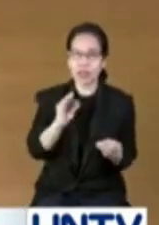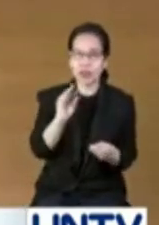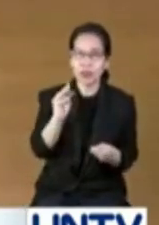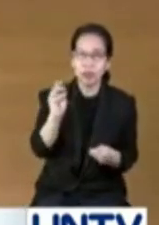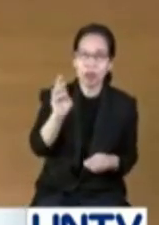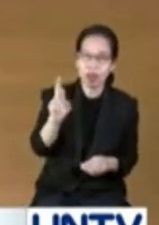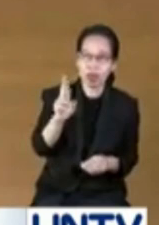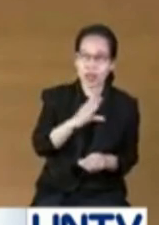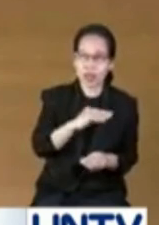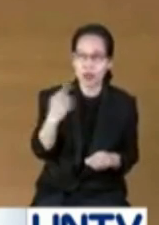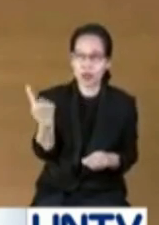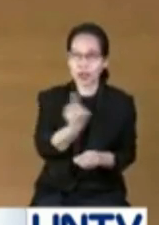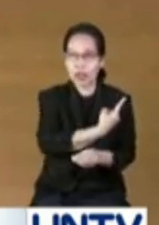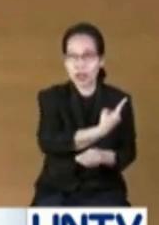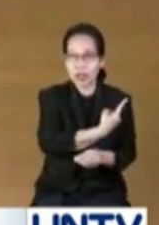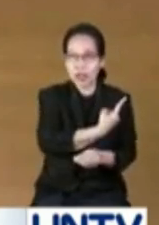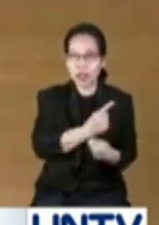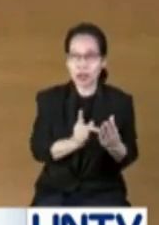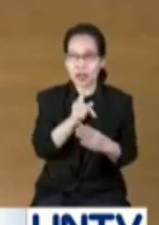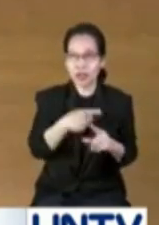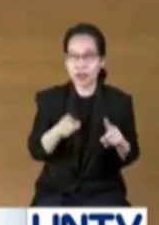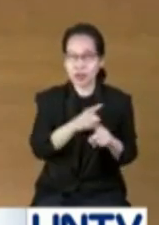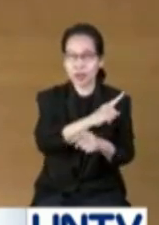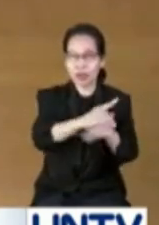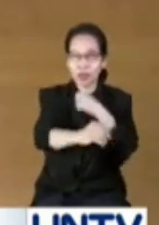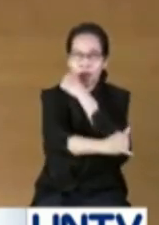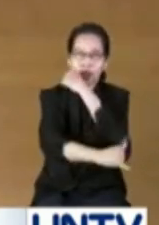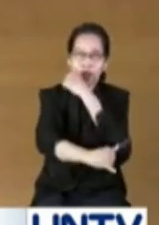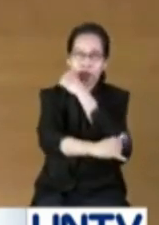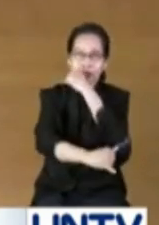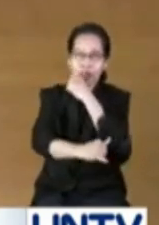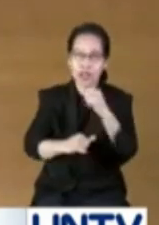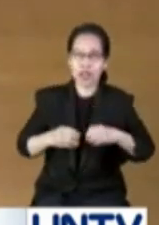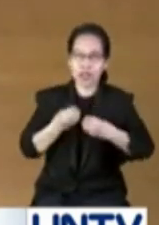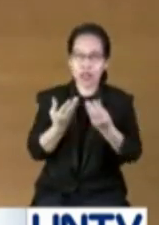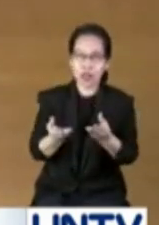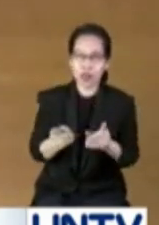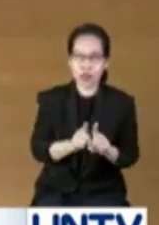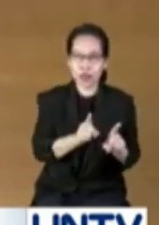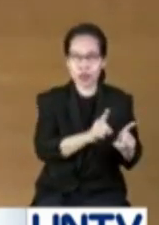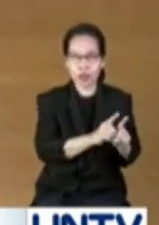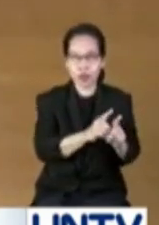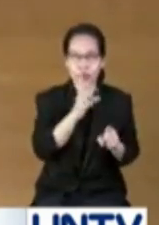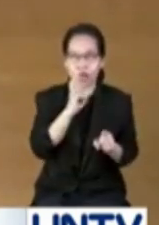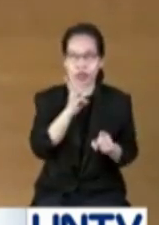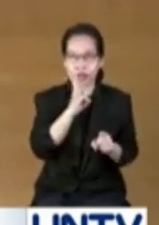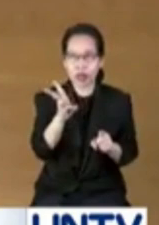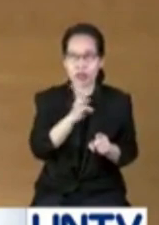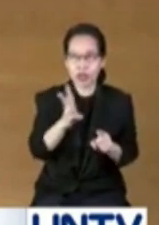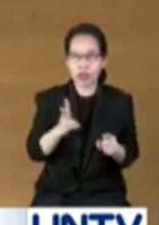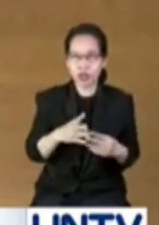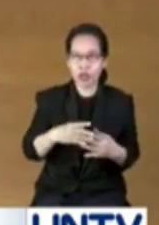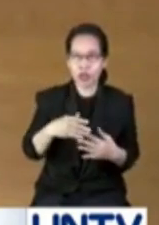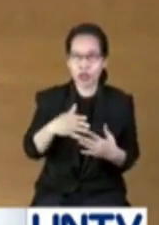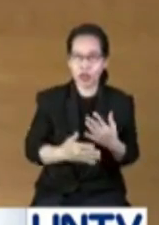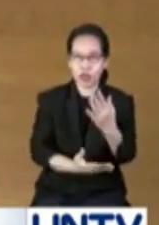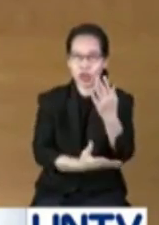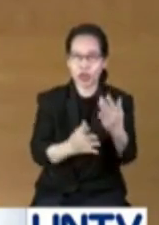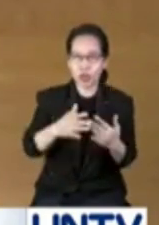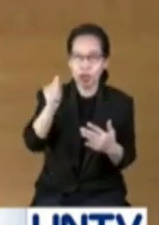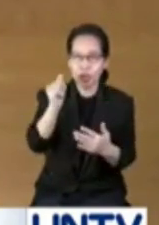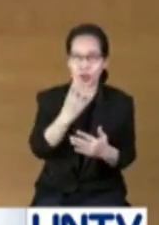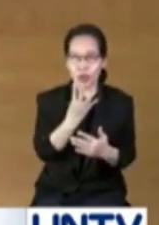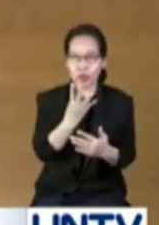nitag sa iba't ibang panig ng bansa. Binigyan din natin ng patubig ang mahigit na 49,000